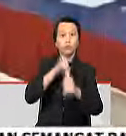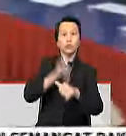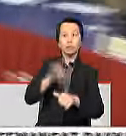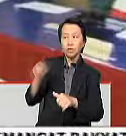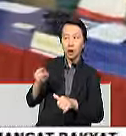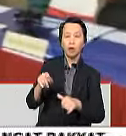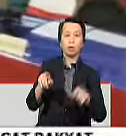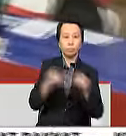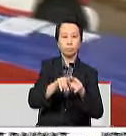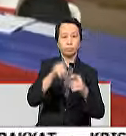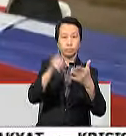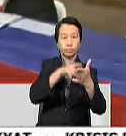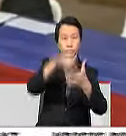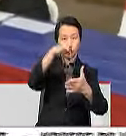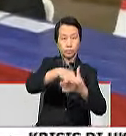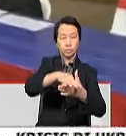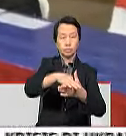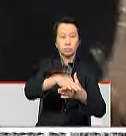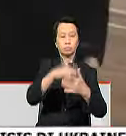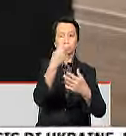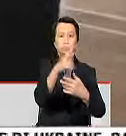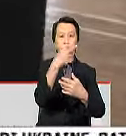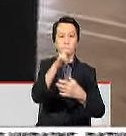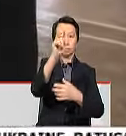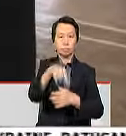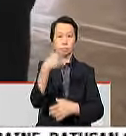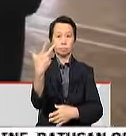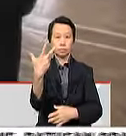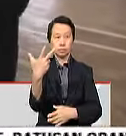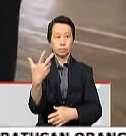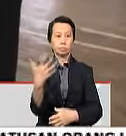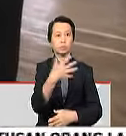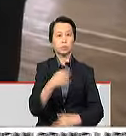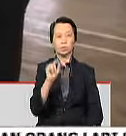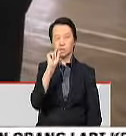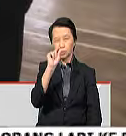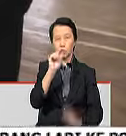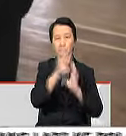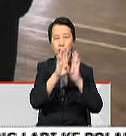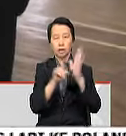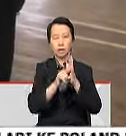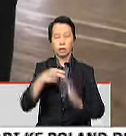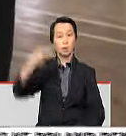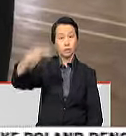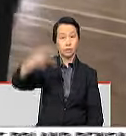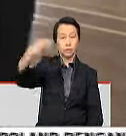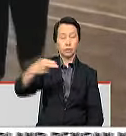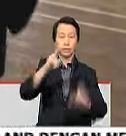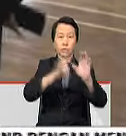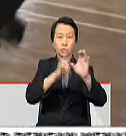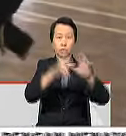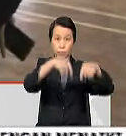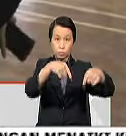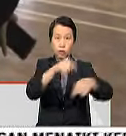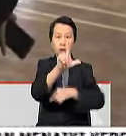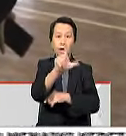Raya Umum Dewan Negeri Johor ke-15 pada 12 Mac nanti. Dan sedikit latar belakang ataupun sejarah di kerusi Dun Lakin